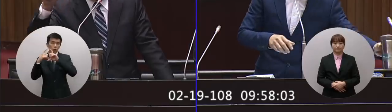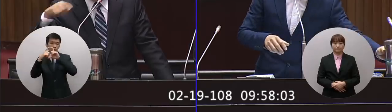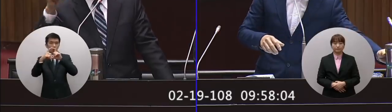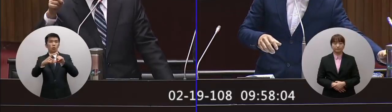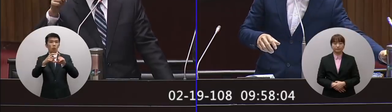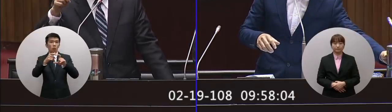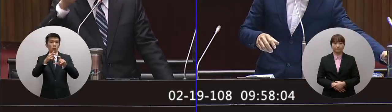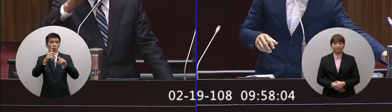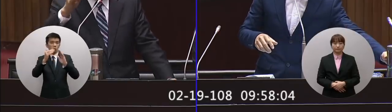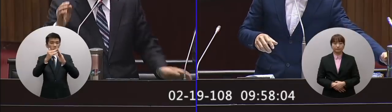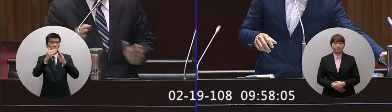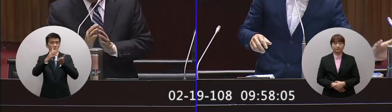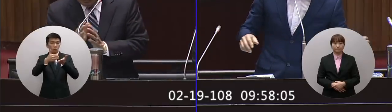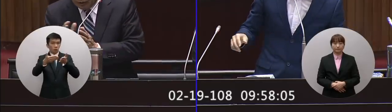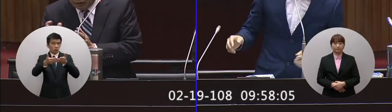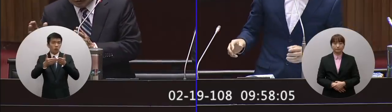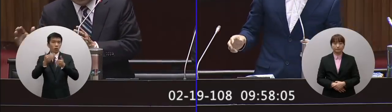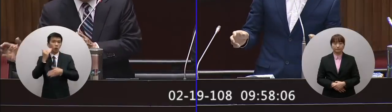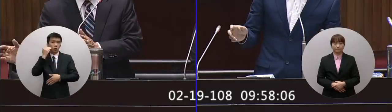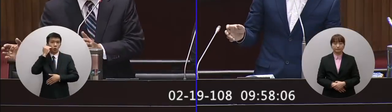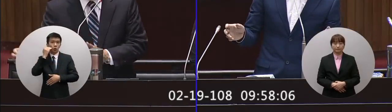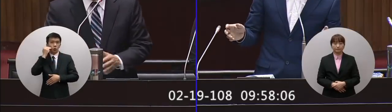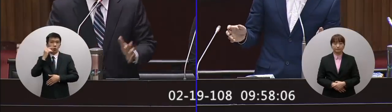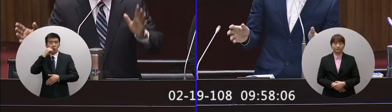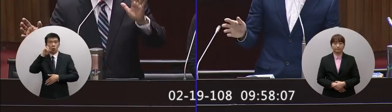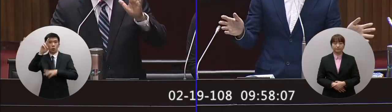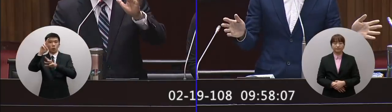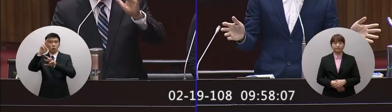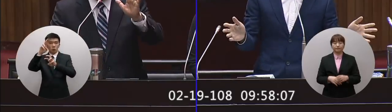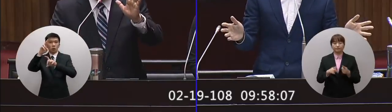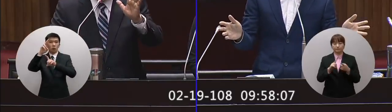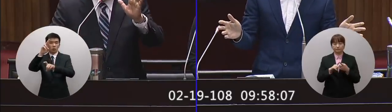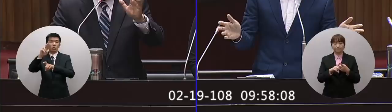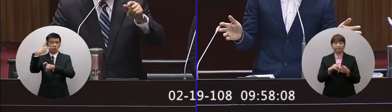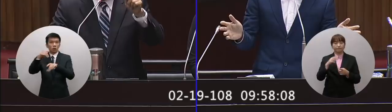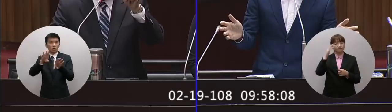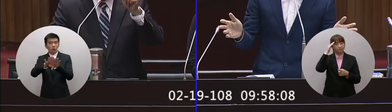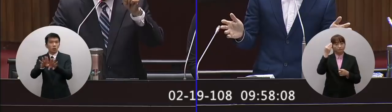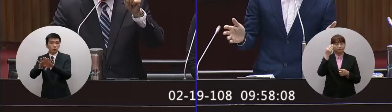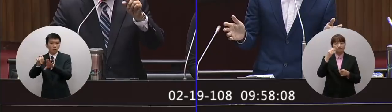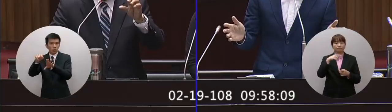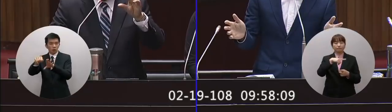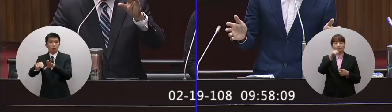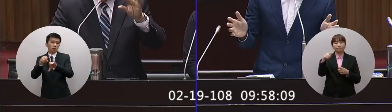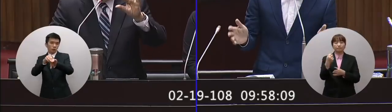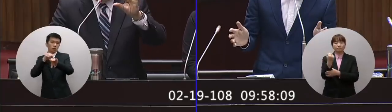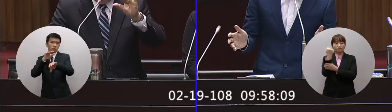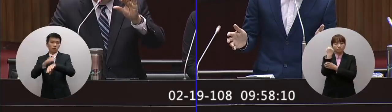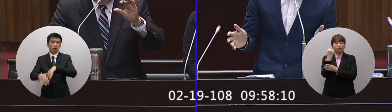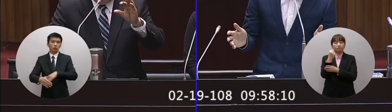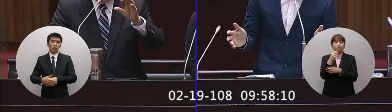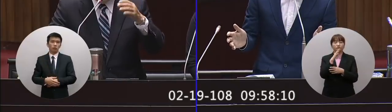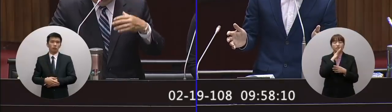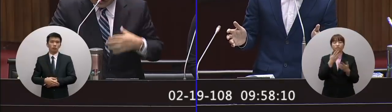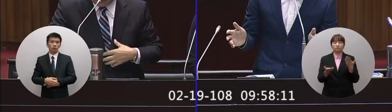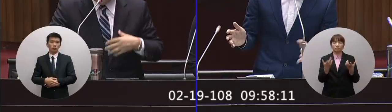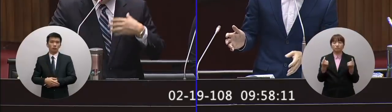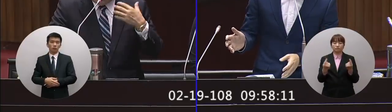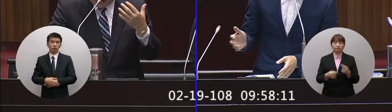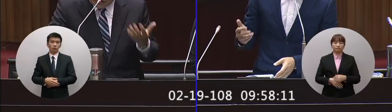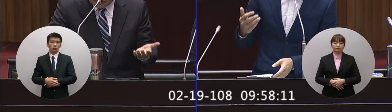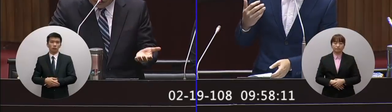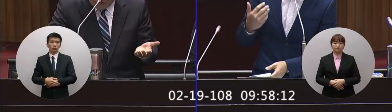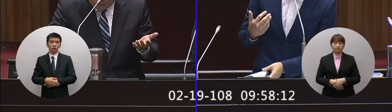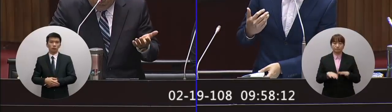是最塞的。这一次因为有前面，所以交通 这个大家我想支持的方向会。 所以我是